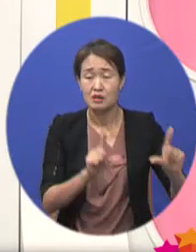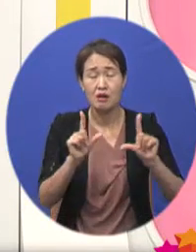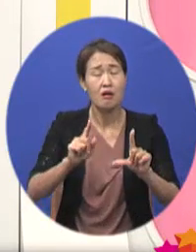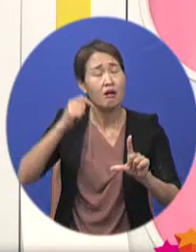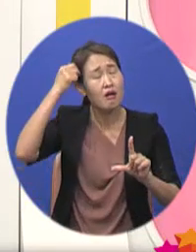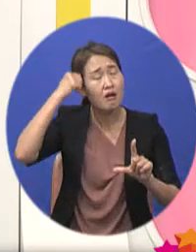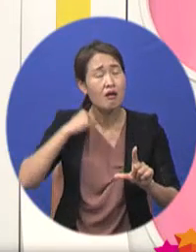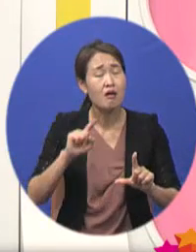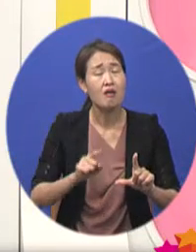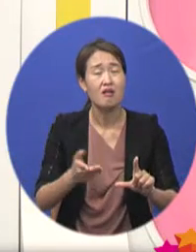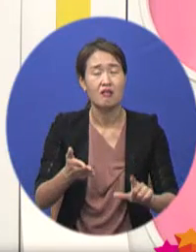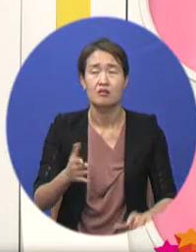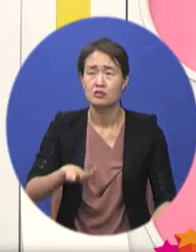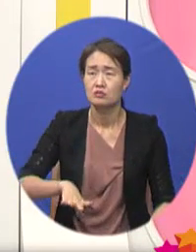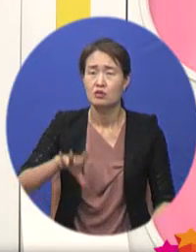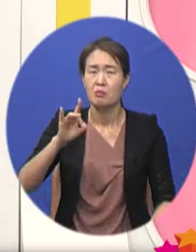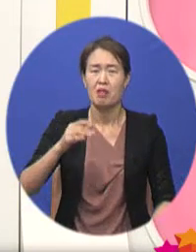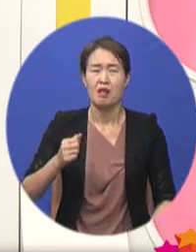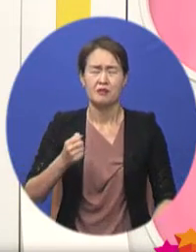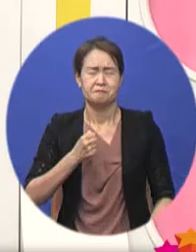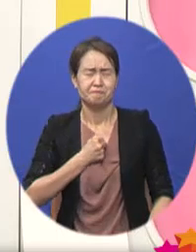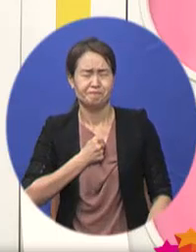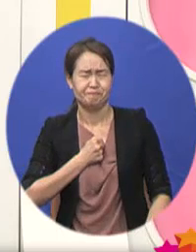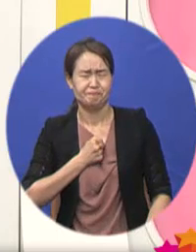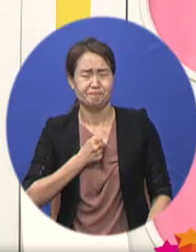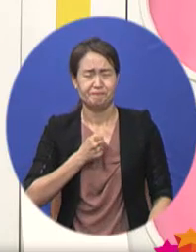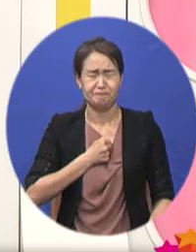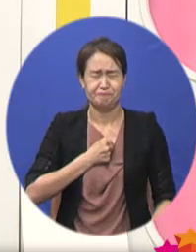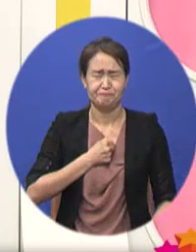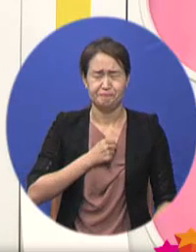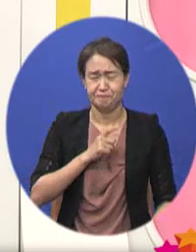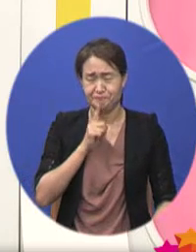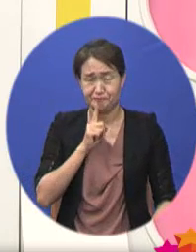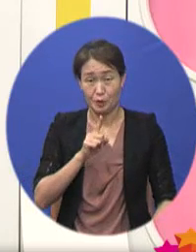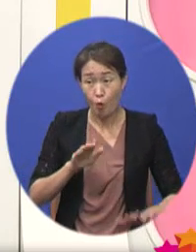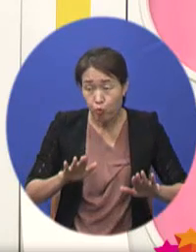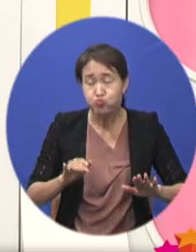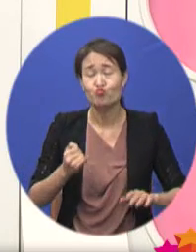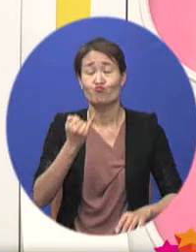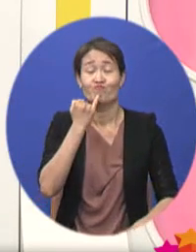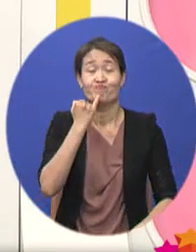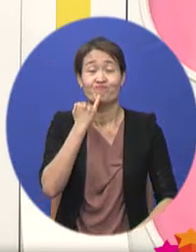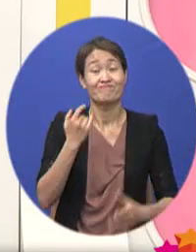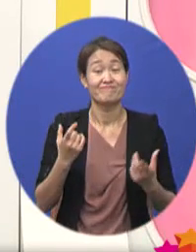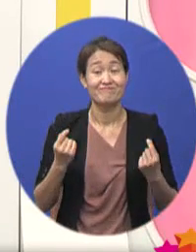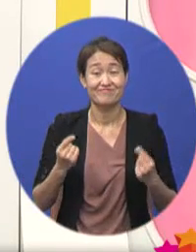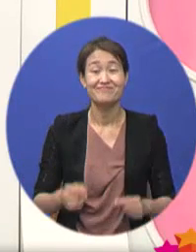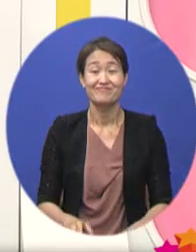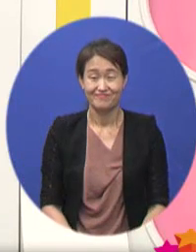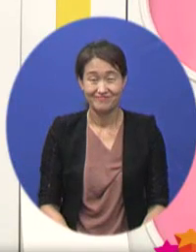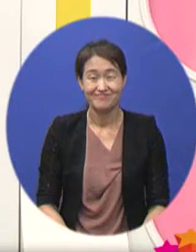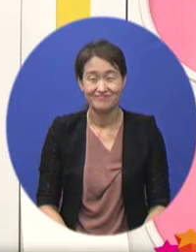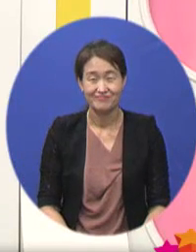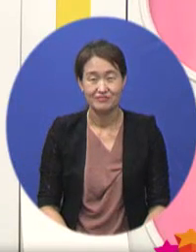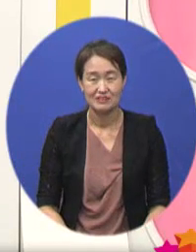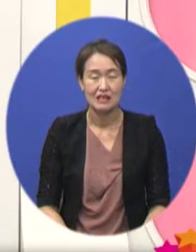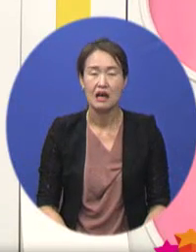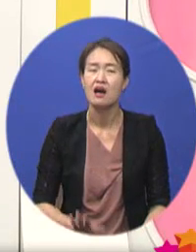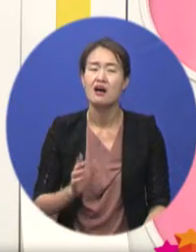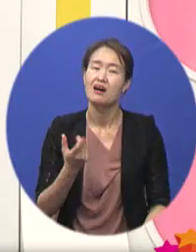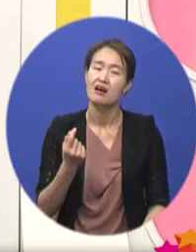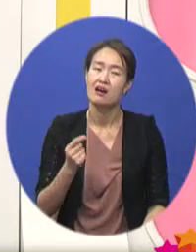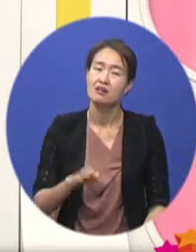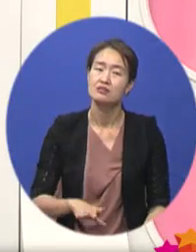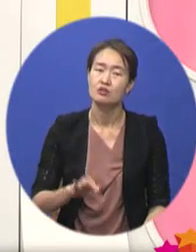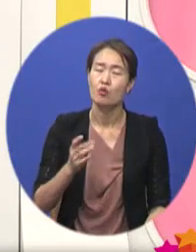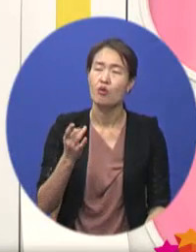아, 막 또 처음에는 좀 깝깝하고 그랬는데 네. 지금은 괜찮은 것 같아요. 예. 네, 이게 처음에